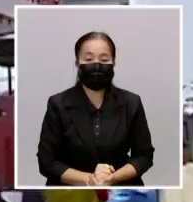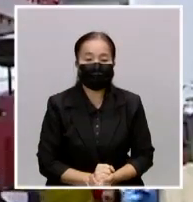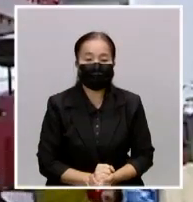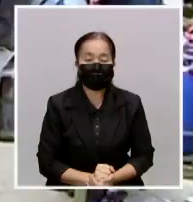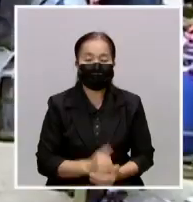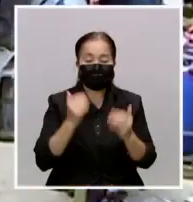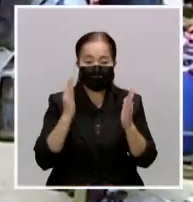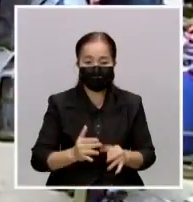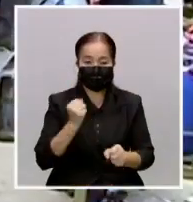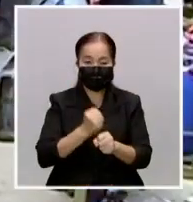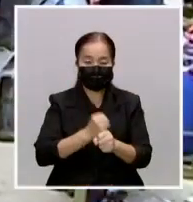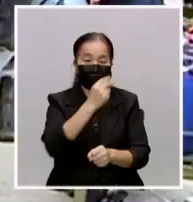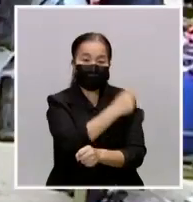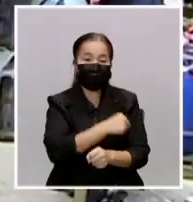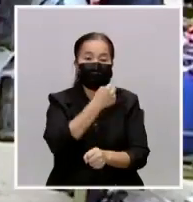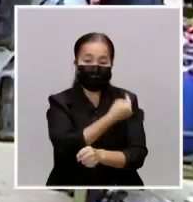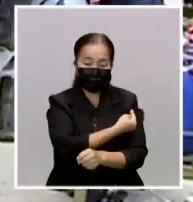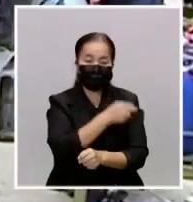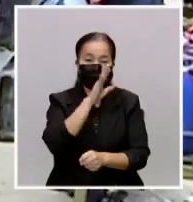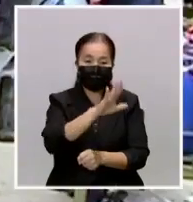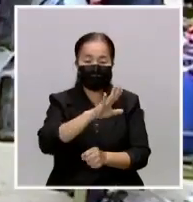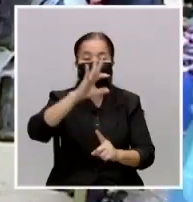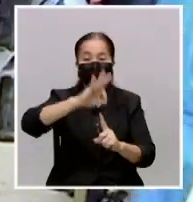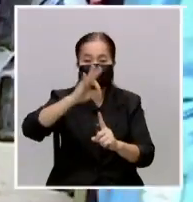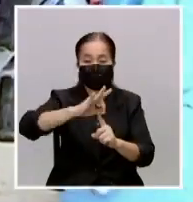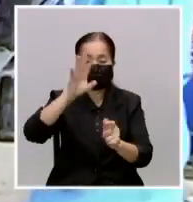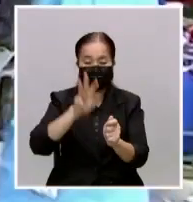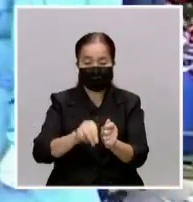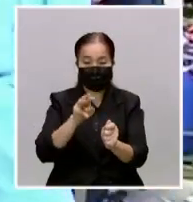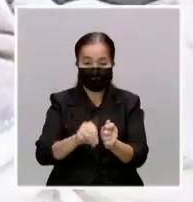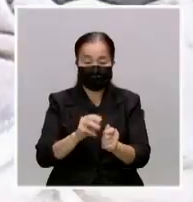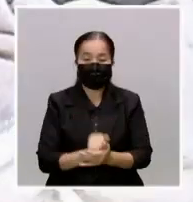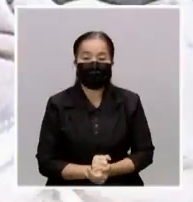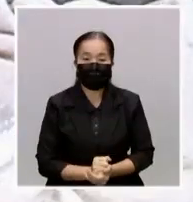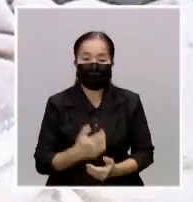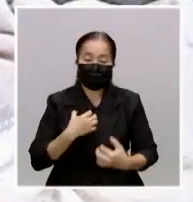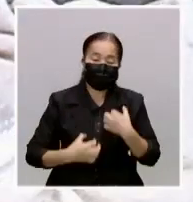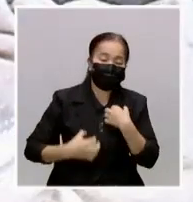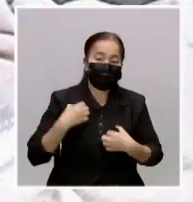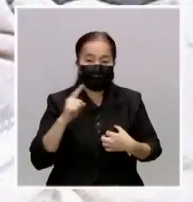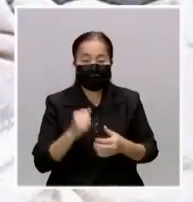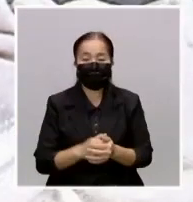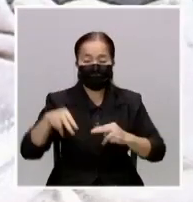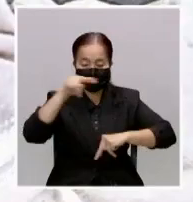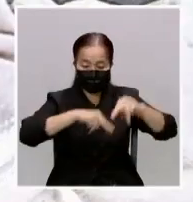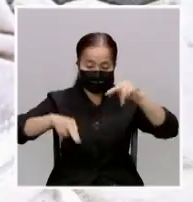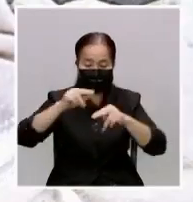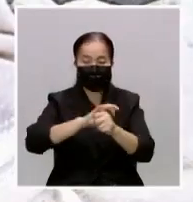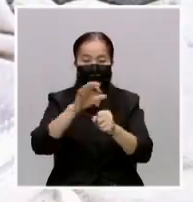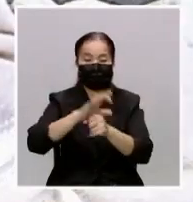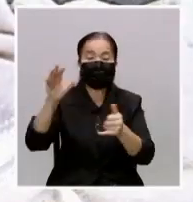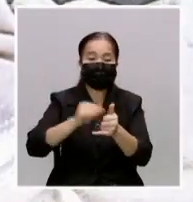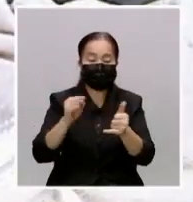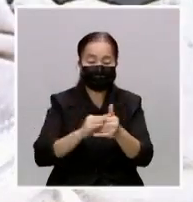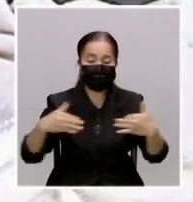โดยบุคลากรทางการแพทย์ในกรุงกาฐมันดุเมืองหลวงของเนปาลค่ะดิ้นรนอย่างหนักในการควบคุมการติดเชื้อโควิด19ตอ